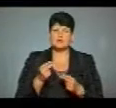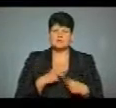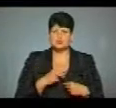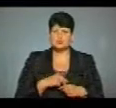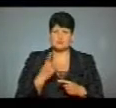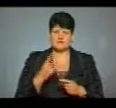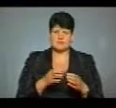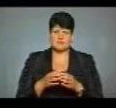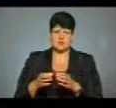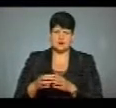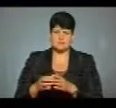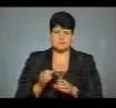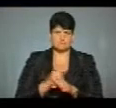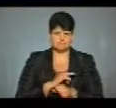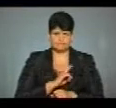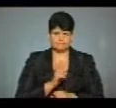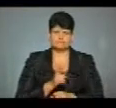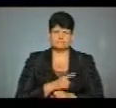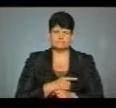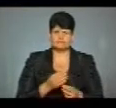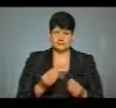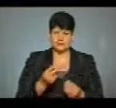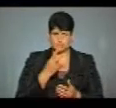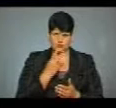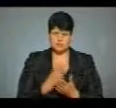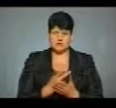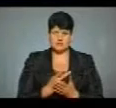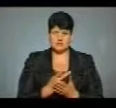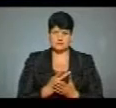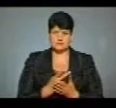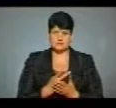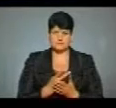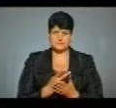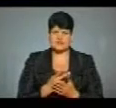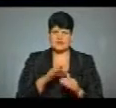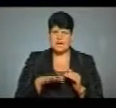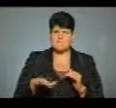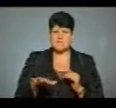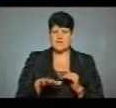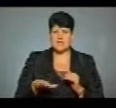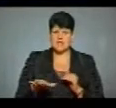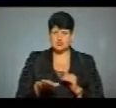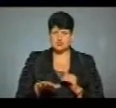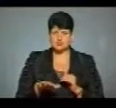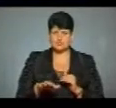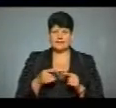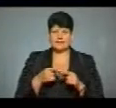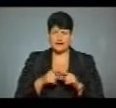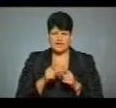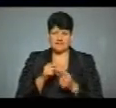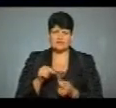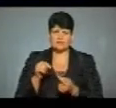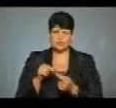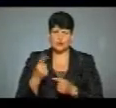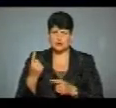досить потужно працює підрядник, тому що, якщо ви побачите, на майданчику і техніка відповідна,